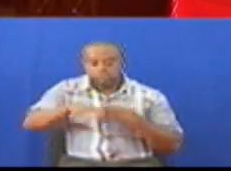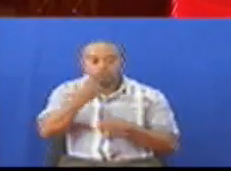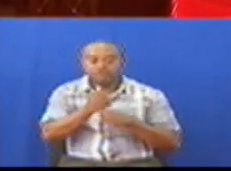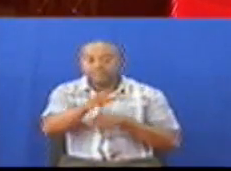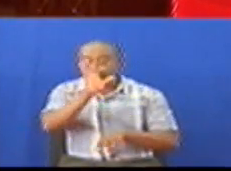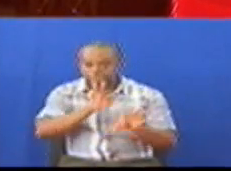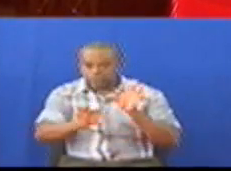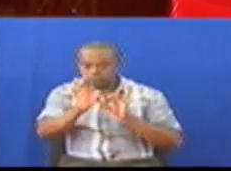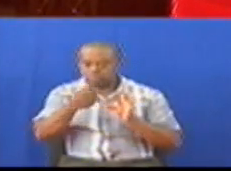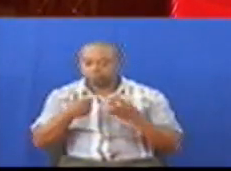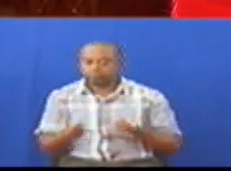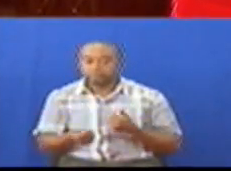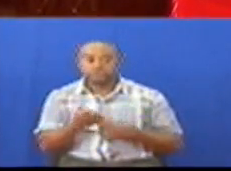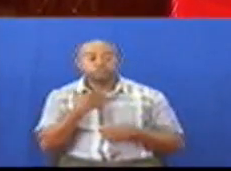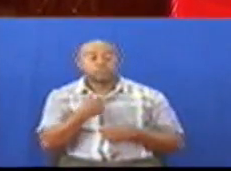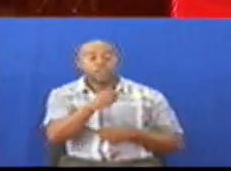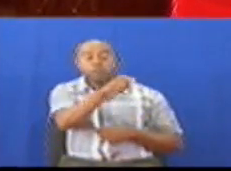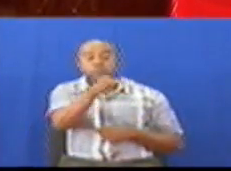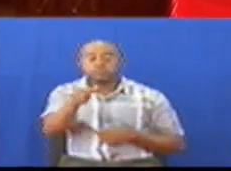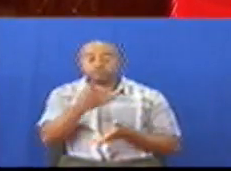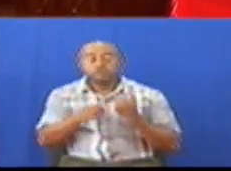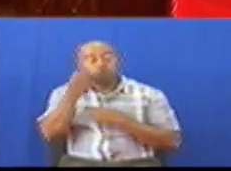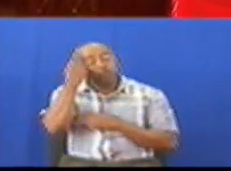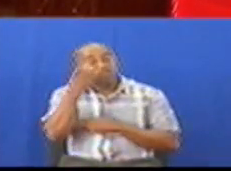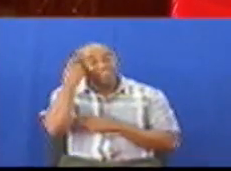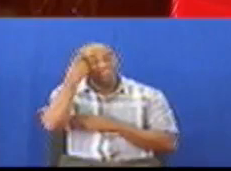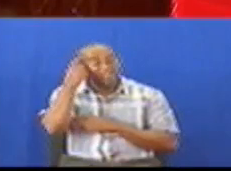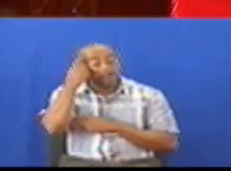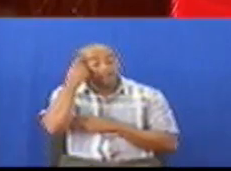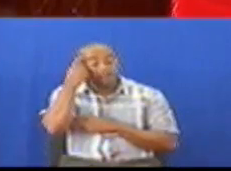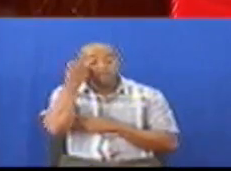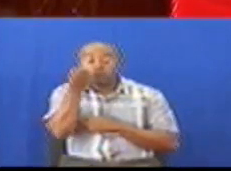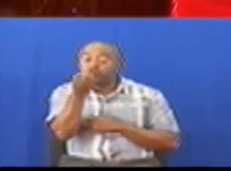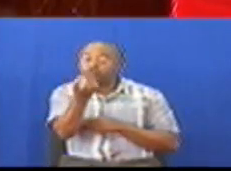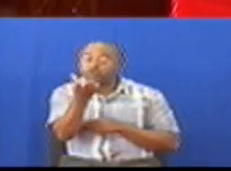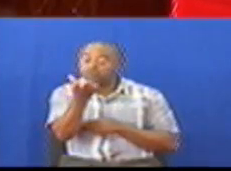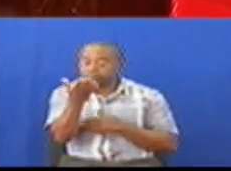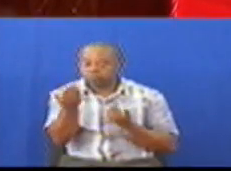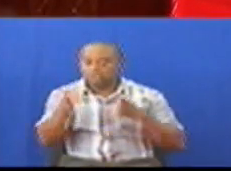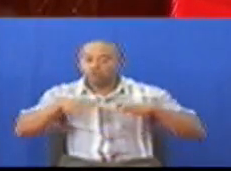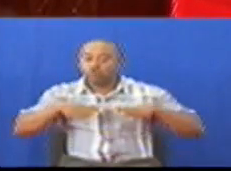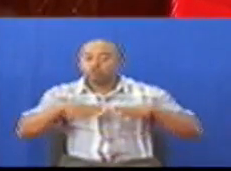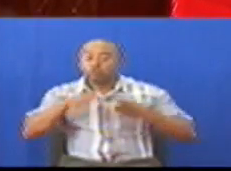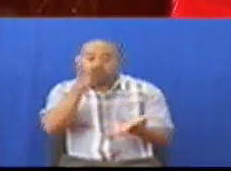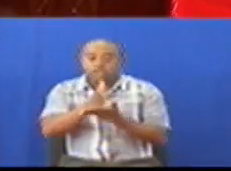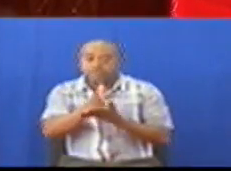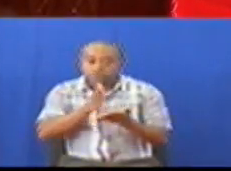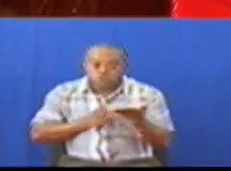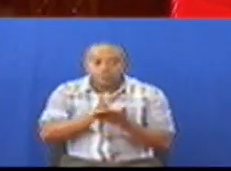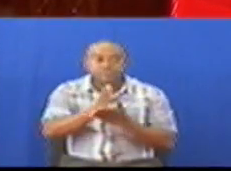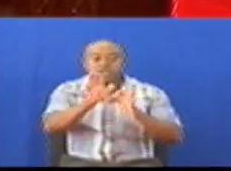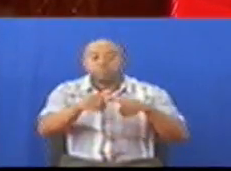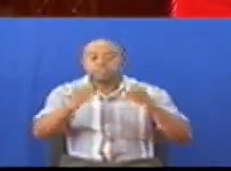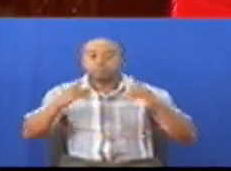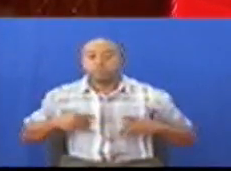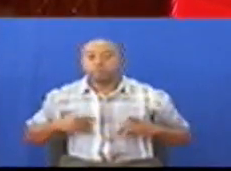wananchi ambao wametuelewa hasa katika dhana nzima ya kutoa uhuru kamili kwa serikali za mitaa kupitia baraza la madiwani, tuungane wote